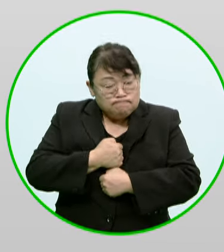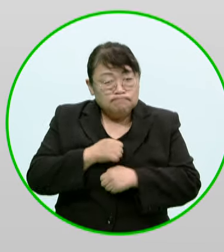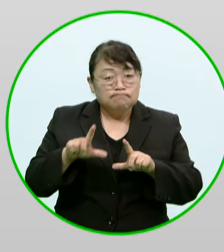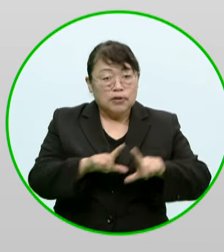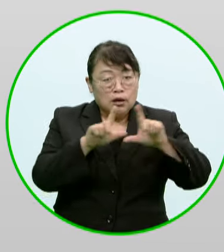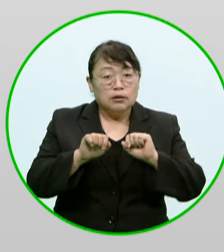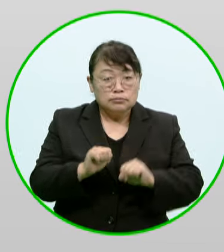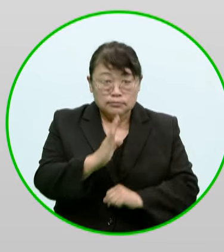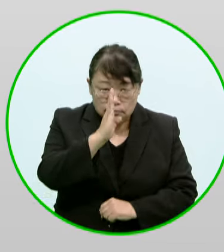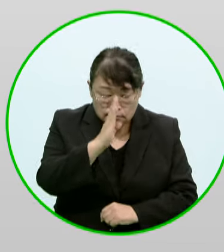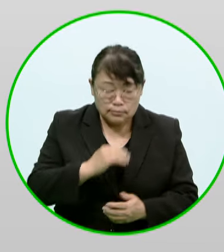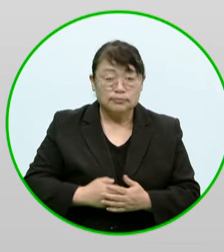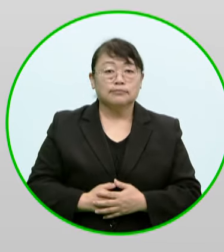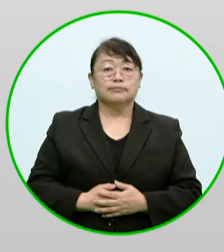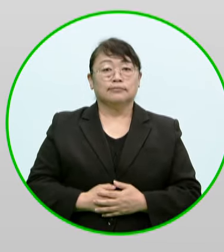しますY